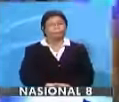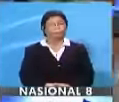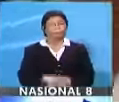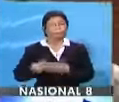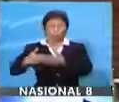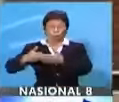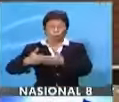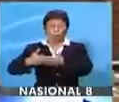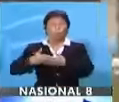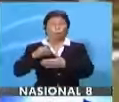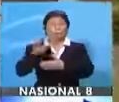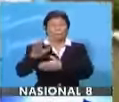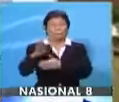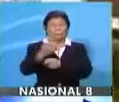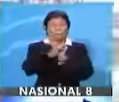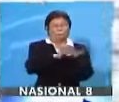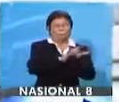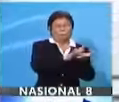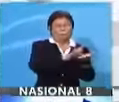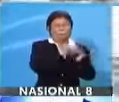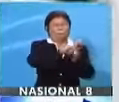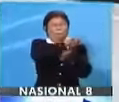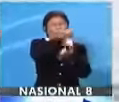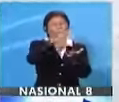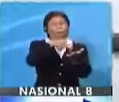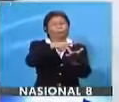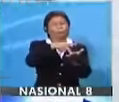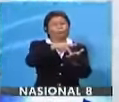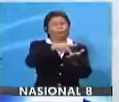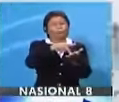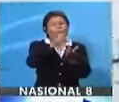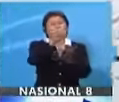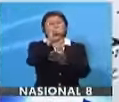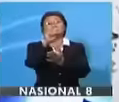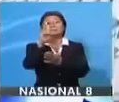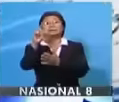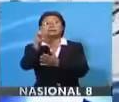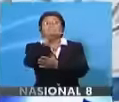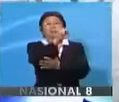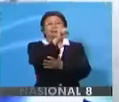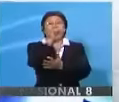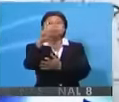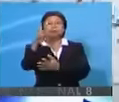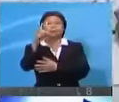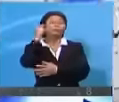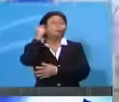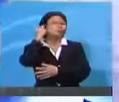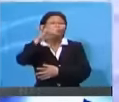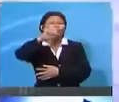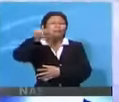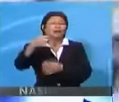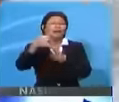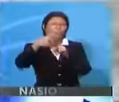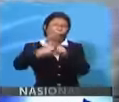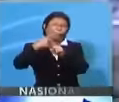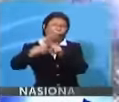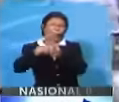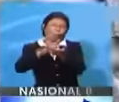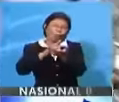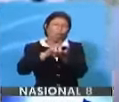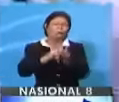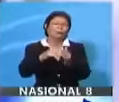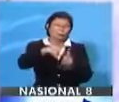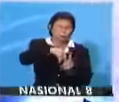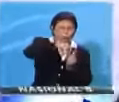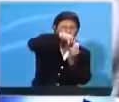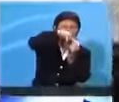Sebelum ini, Alayraham mendapatkan rawatan di Pusat Perubatan Sam Darby di Subang Jaya selama beberapa bulan. Turut mengiringi jenazah